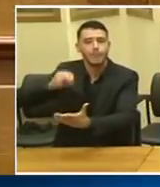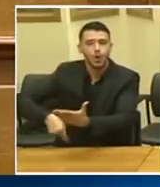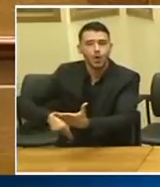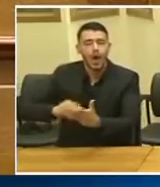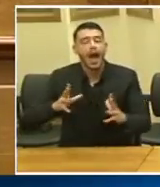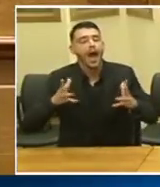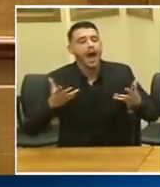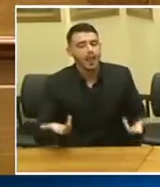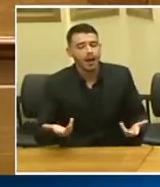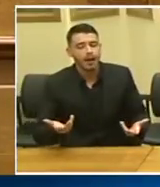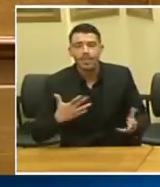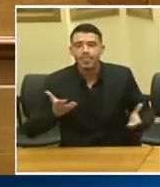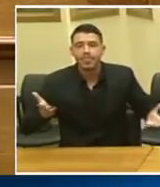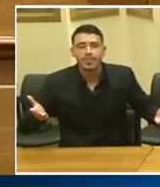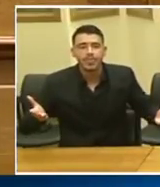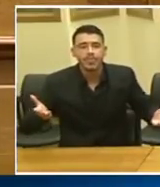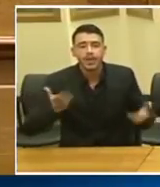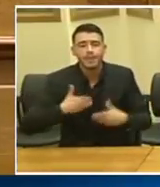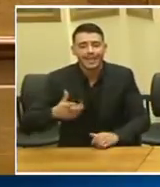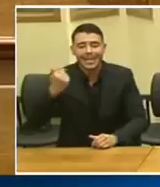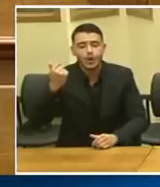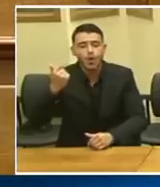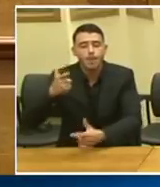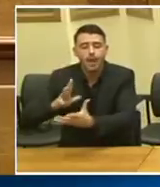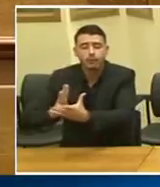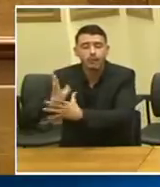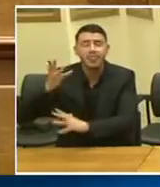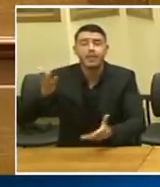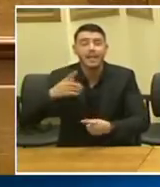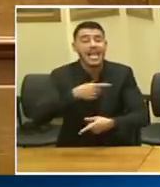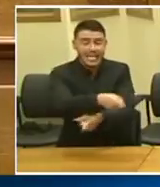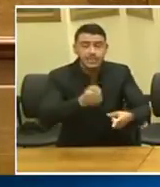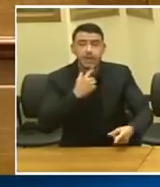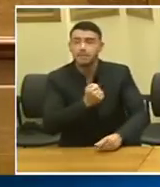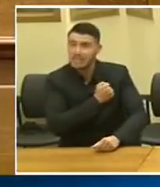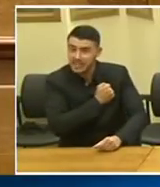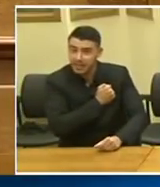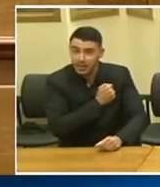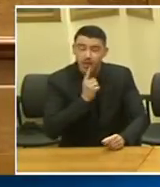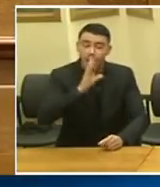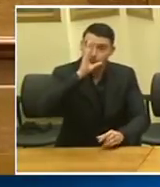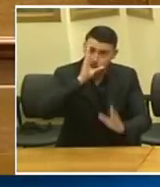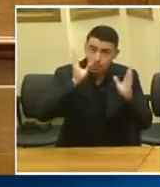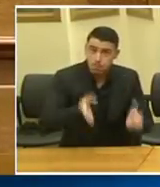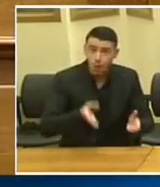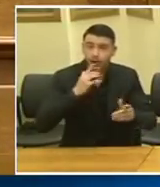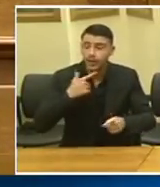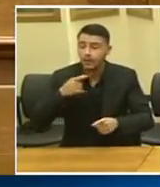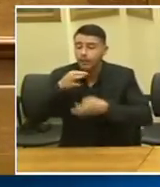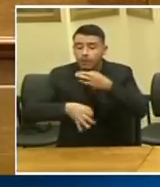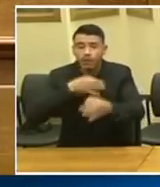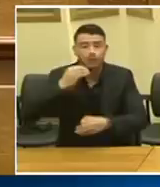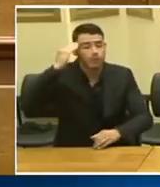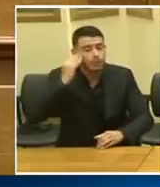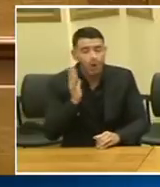συνθήκες ομαλής χρηματοδότησης της οικονομίας. Πιστεύετε στα αλήθεια ότι μπορείτε να πείσετε την πλειοψηφία του ελληνικού λαού για να